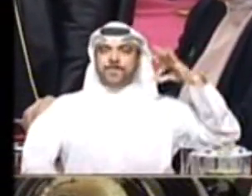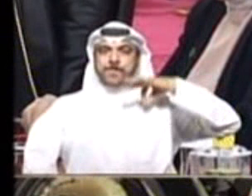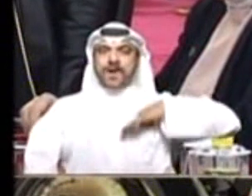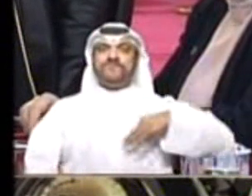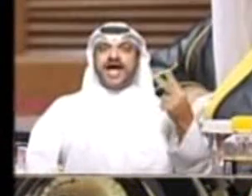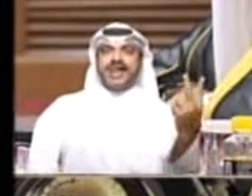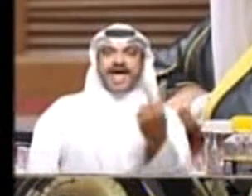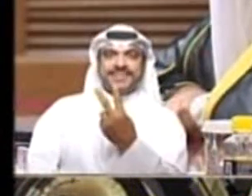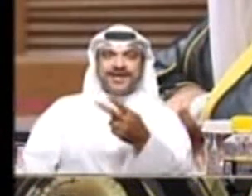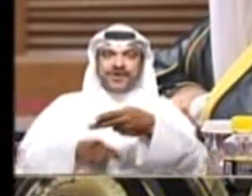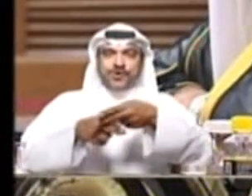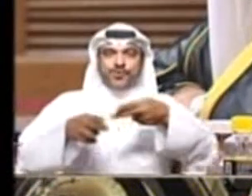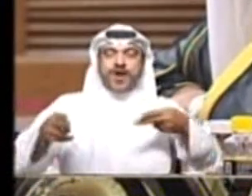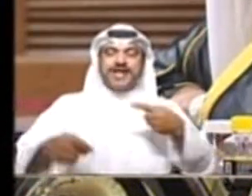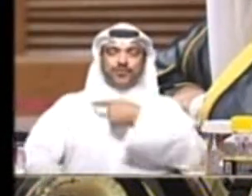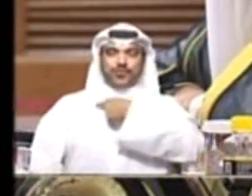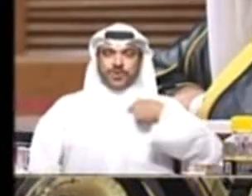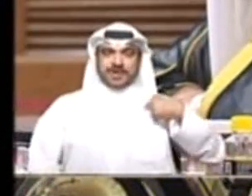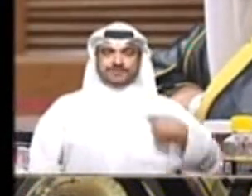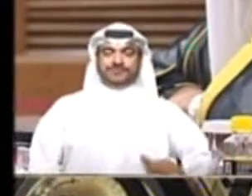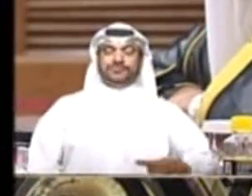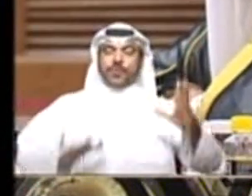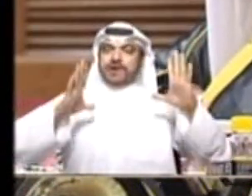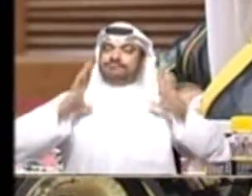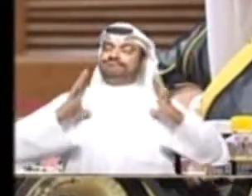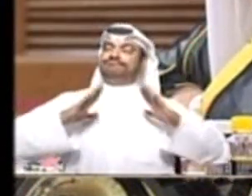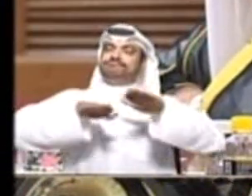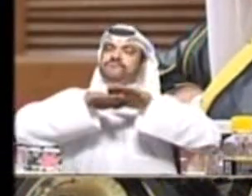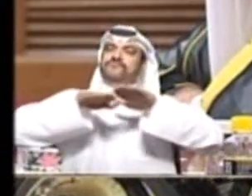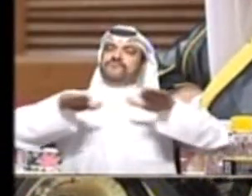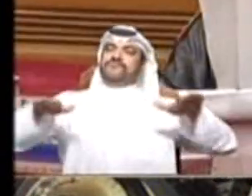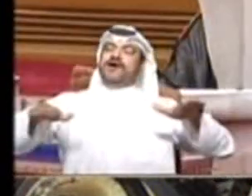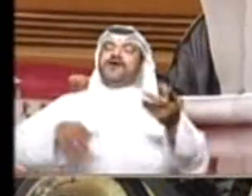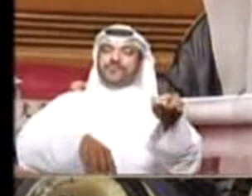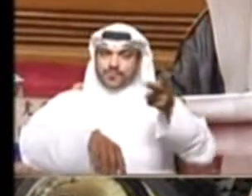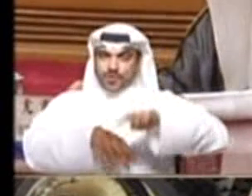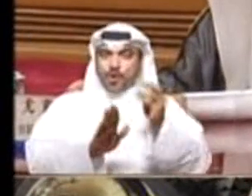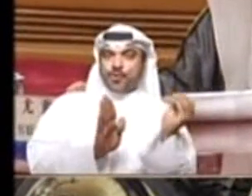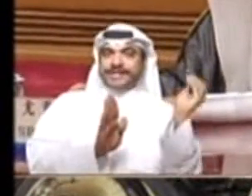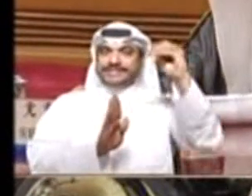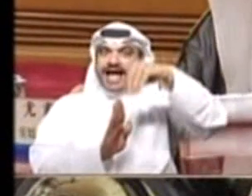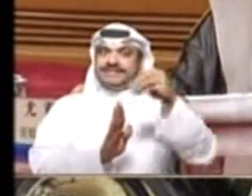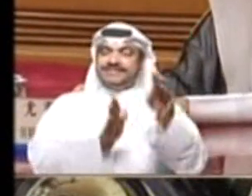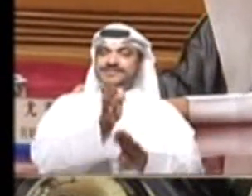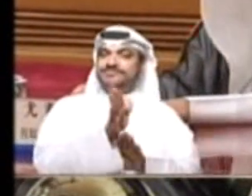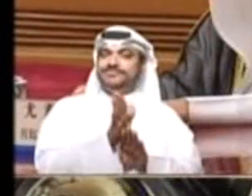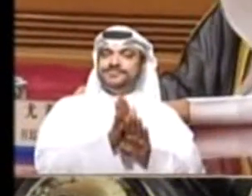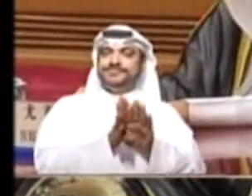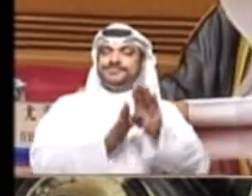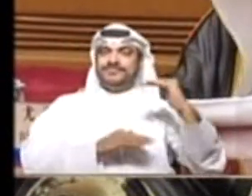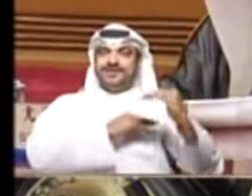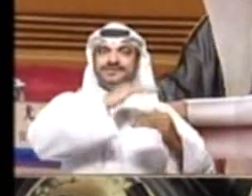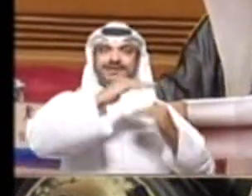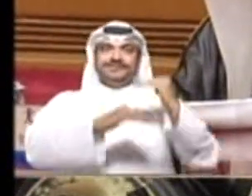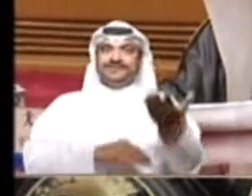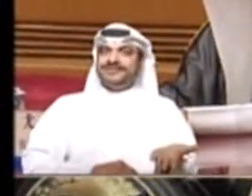المتبادلة والمصالح المشتركة ورفع مستوى الرفاه للشعبين الصديقين وتعزيز سبل التقدم والتنمية والسعي لتوطيد